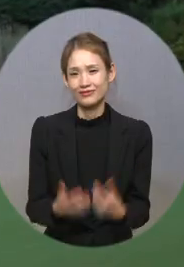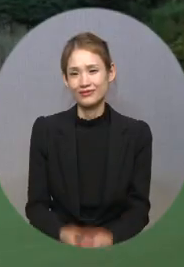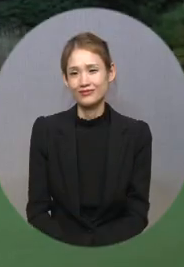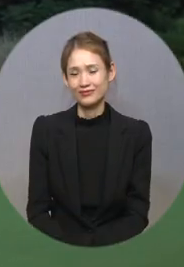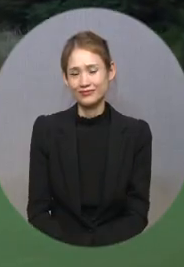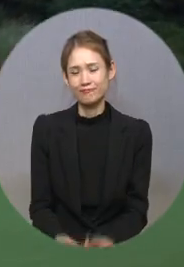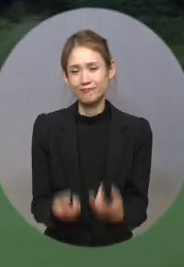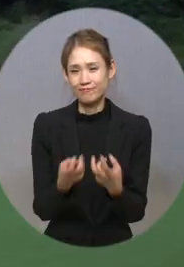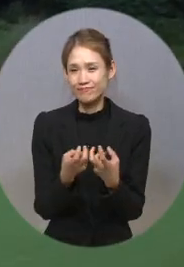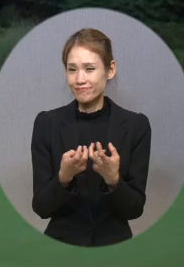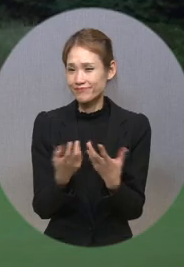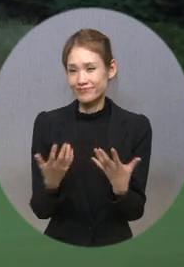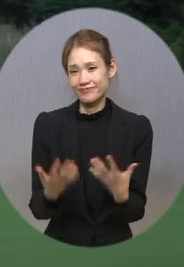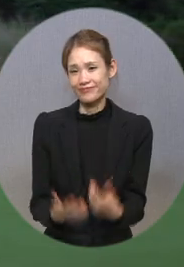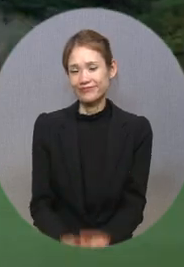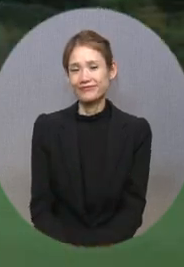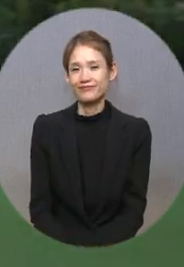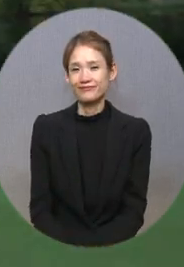방법이 없어요.